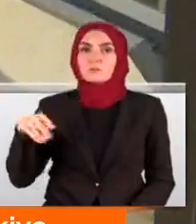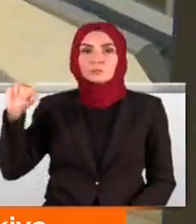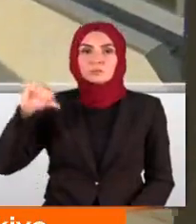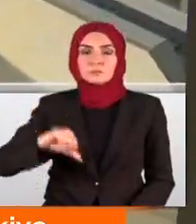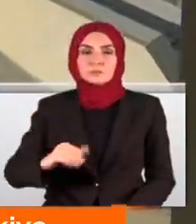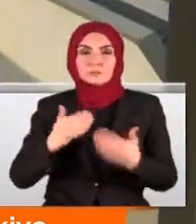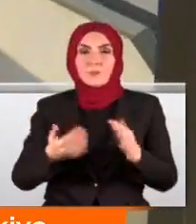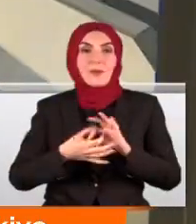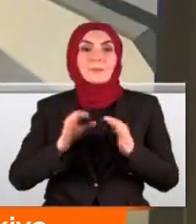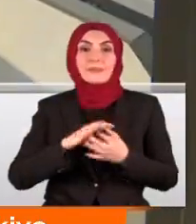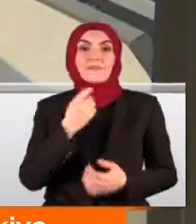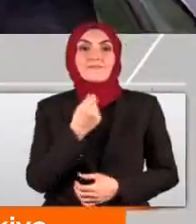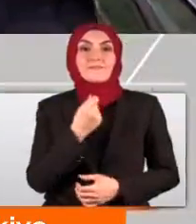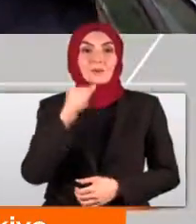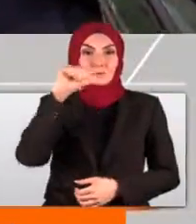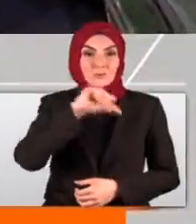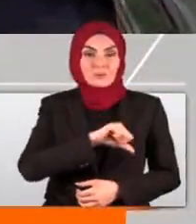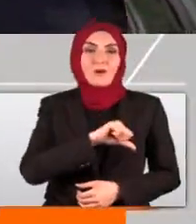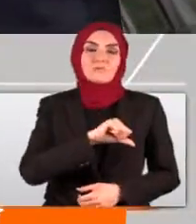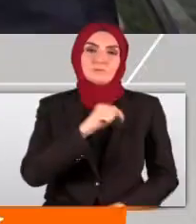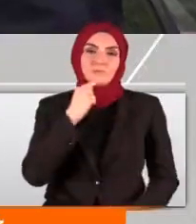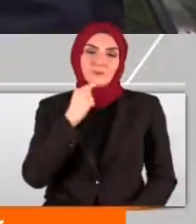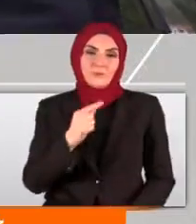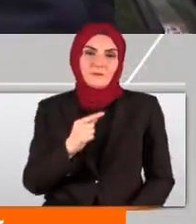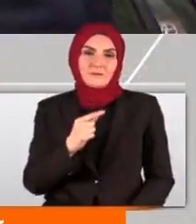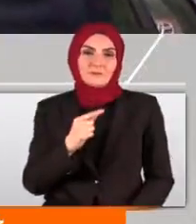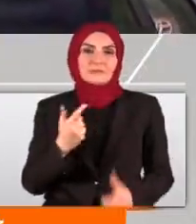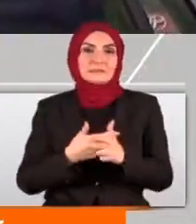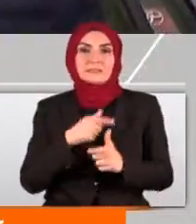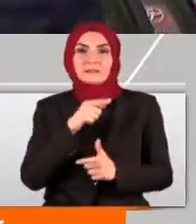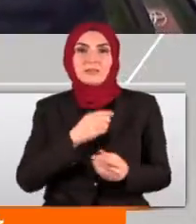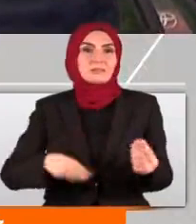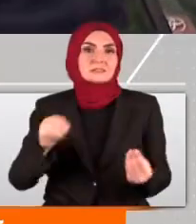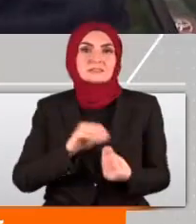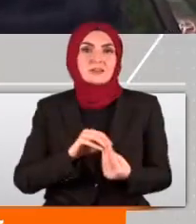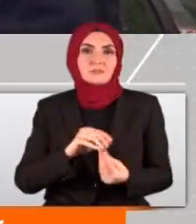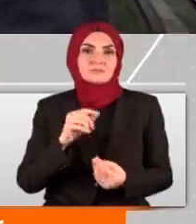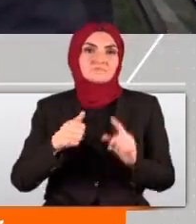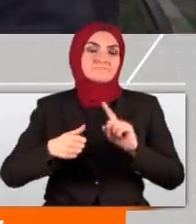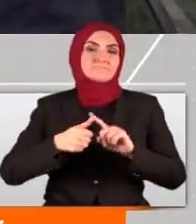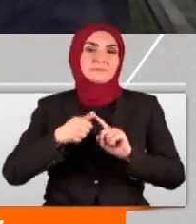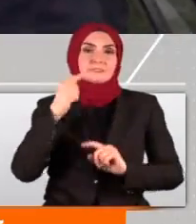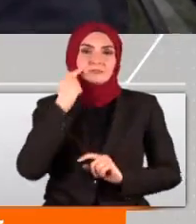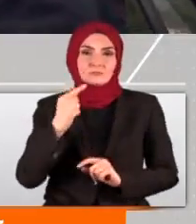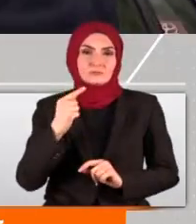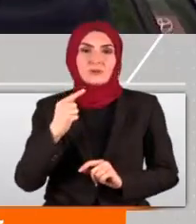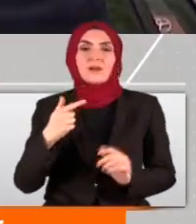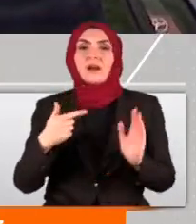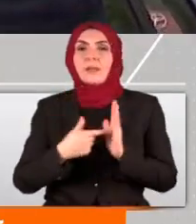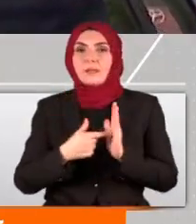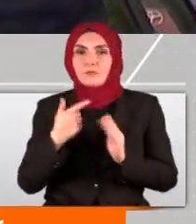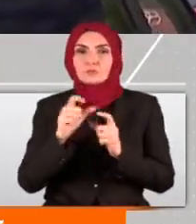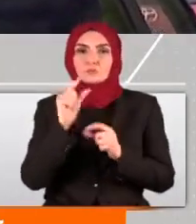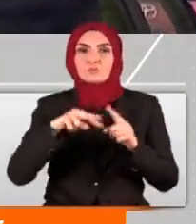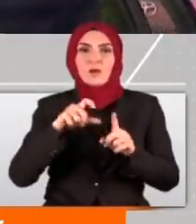henüz tam anlamıyla düşüşe geçmedi. Kirada zam şampiyonu Kadıköy'ün Suadiye semti. 1+1 evlerin kira fiyatları 7 bin